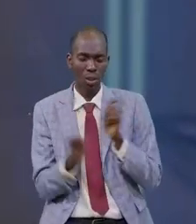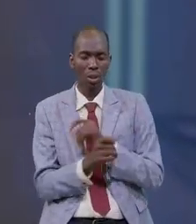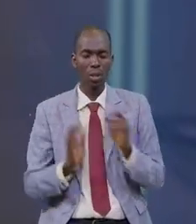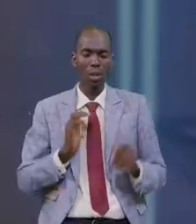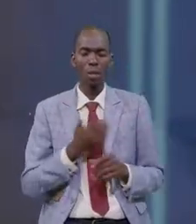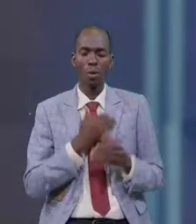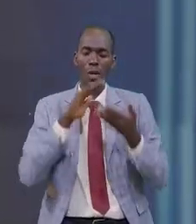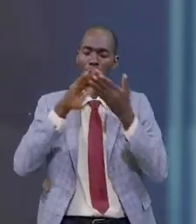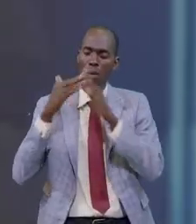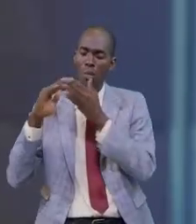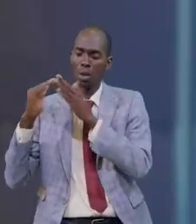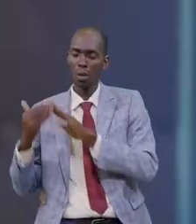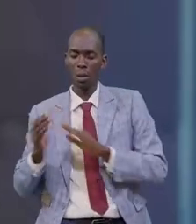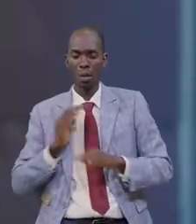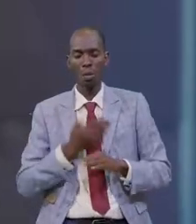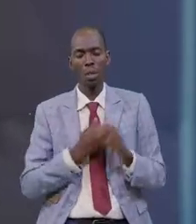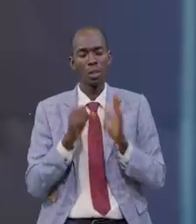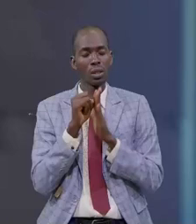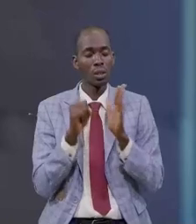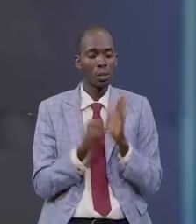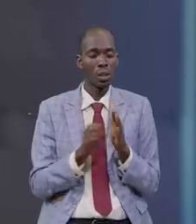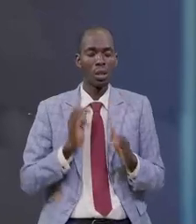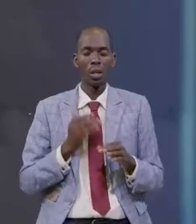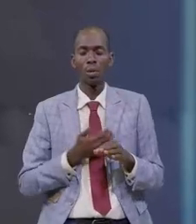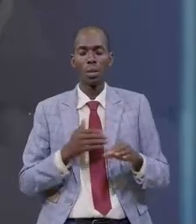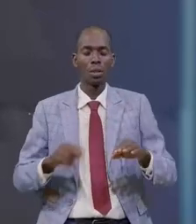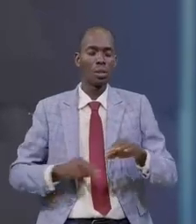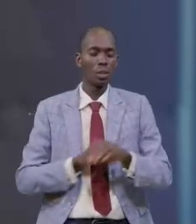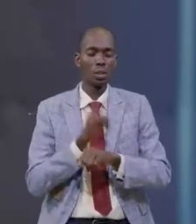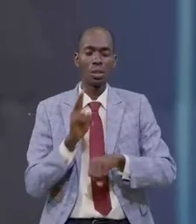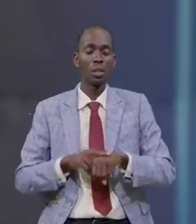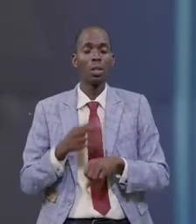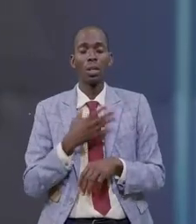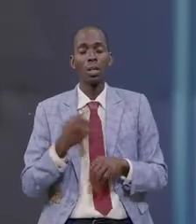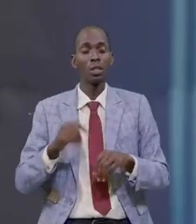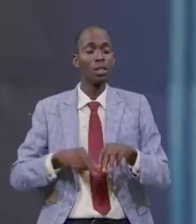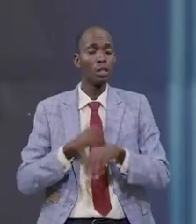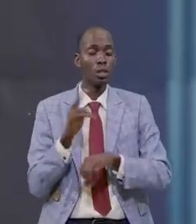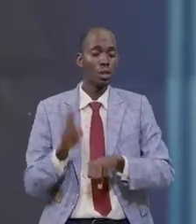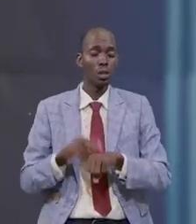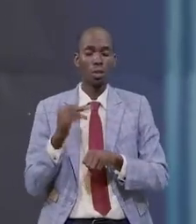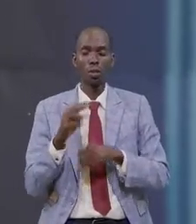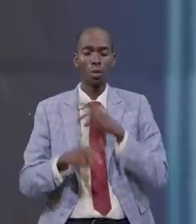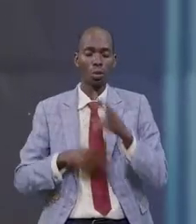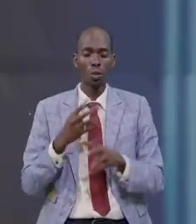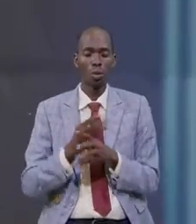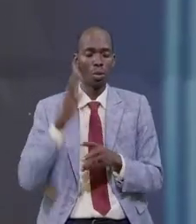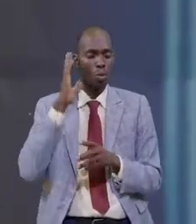nos communautés transformer nos état et transformer notre nation et les nations du monde